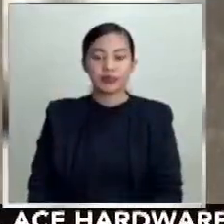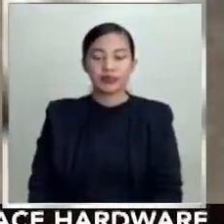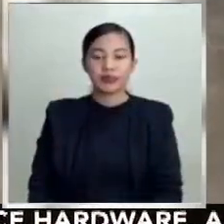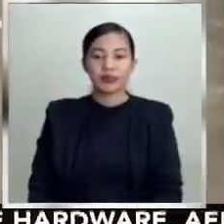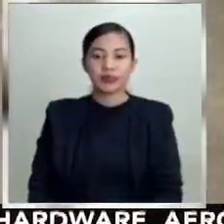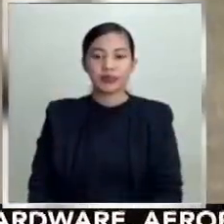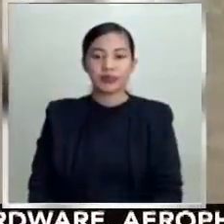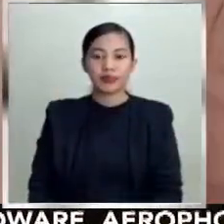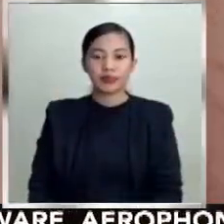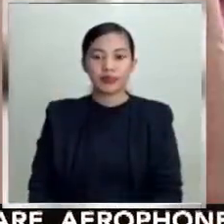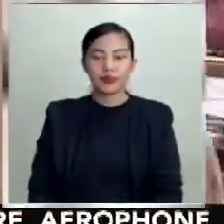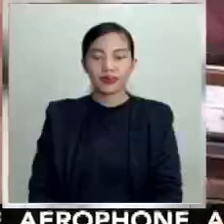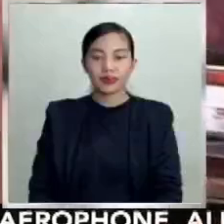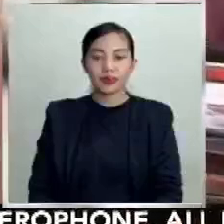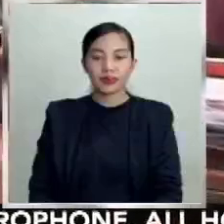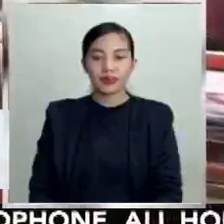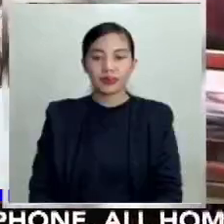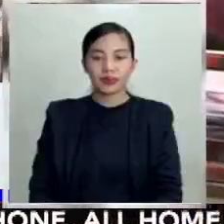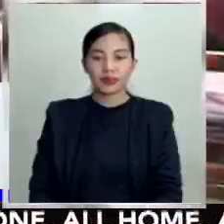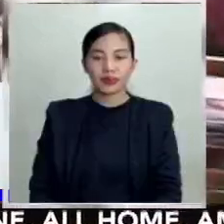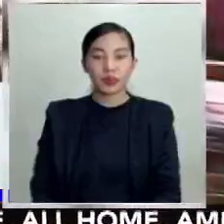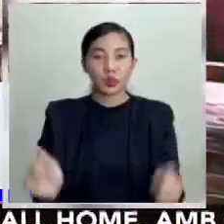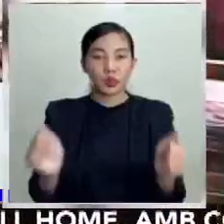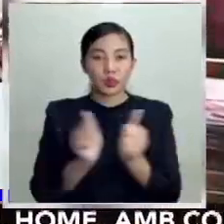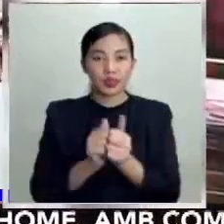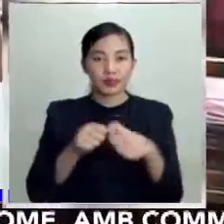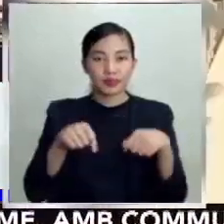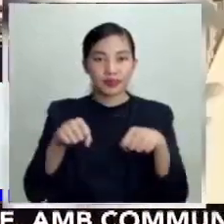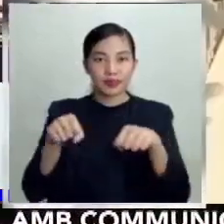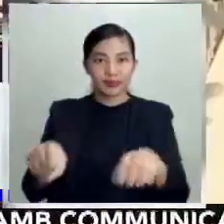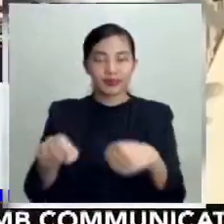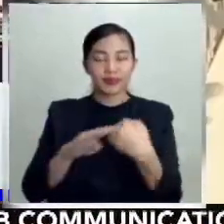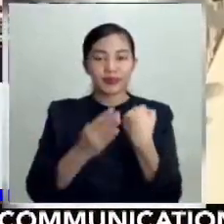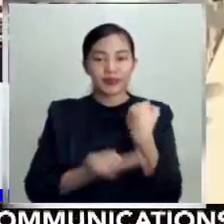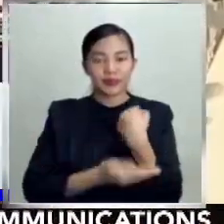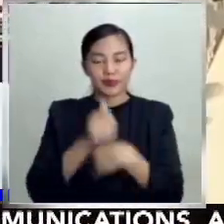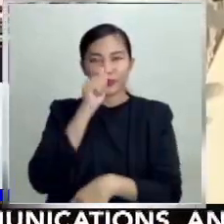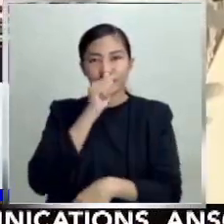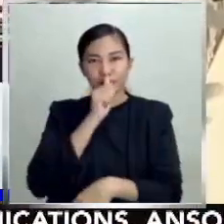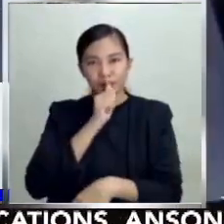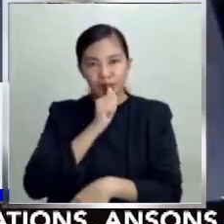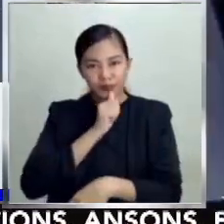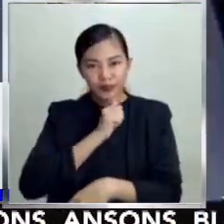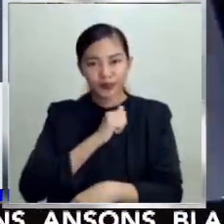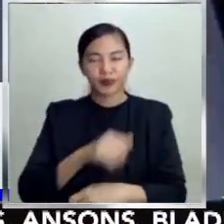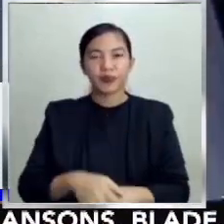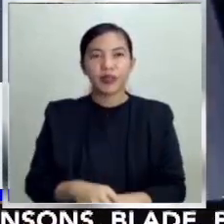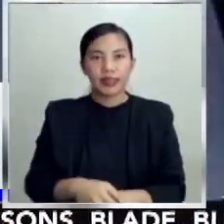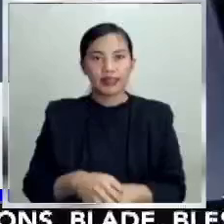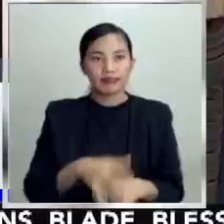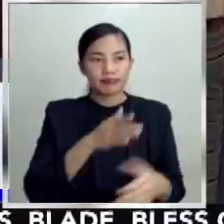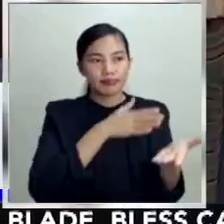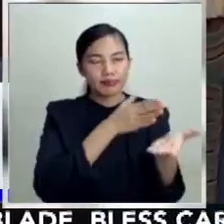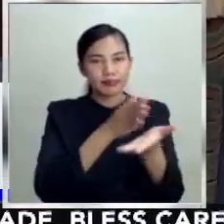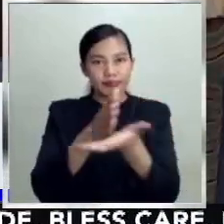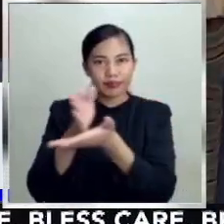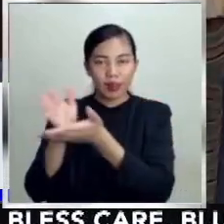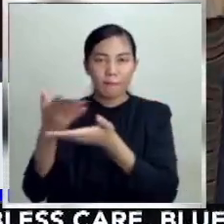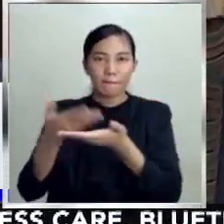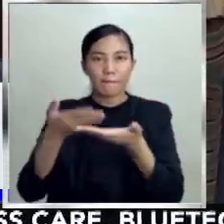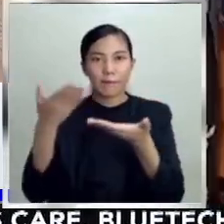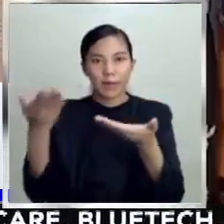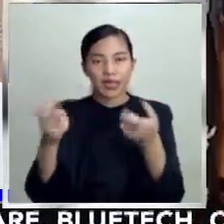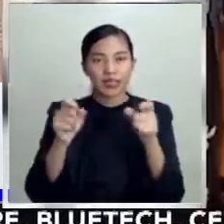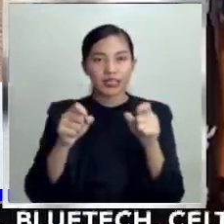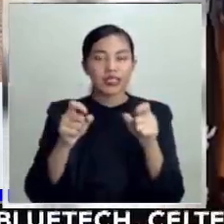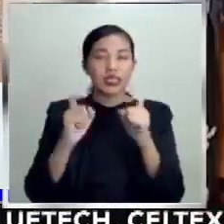Hila-hila ang kanyang trolley bag, matyagang iniikot ni Miriam ang ilang stalls para makapamili ng panregalo sa Noel Bazaar sa World Trade Center sa